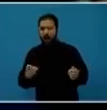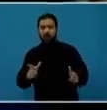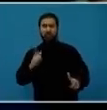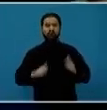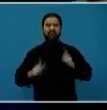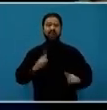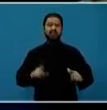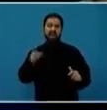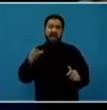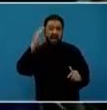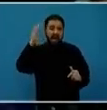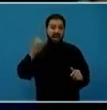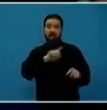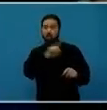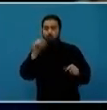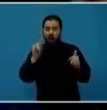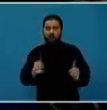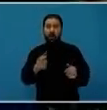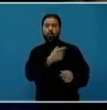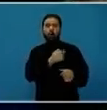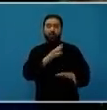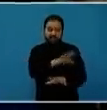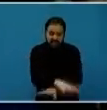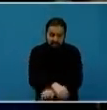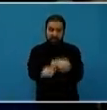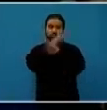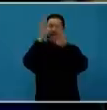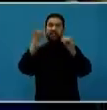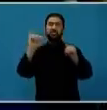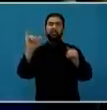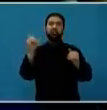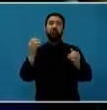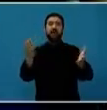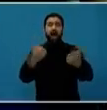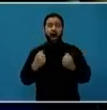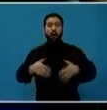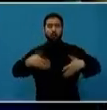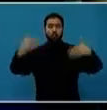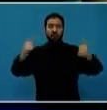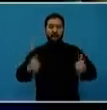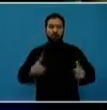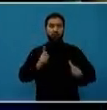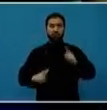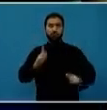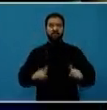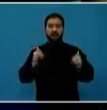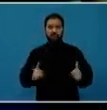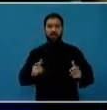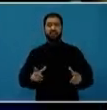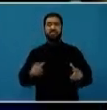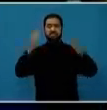gândesc că numai așa se pot mântui prin suferință și au o anumită bucurie atunci când suferă. Însă această bucurie poate